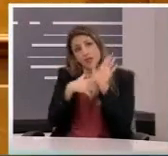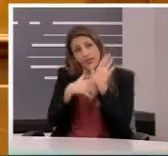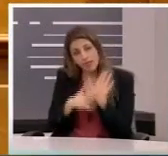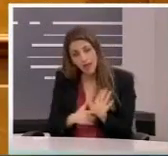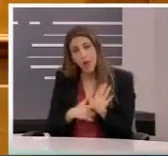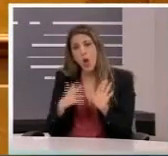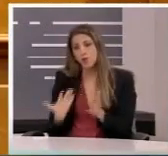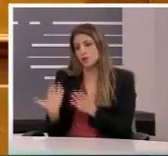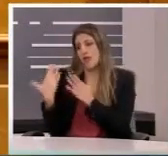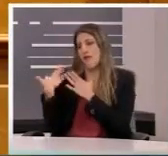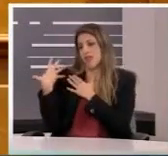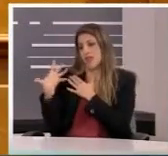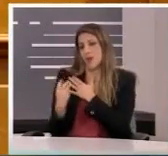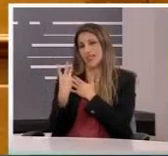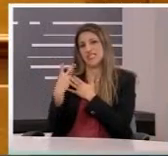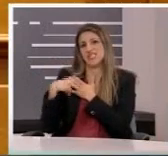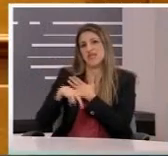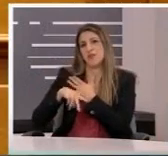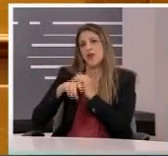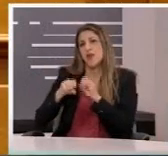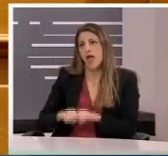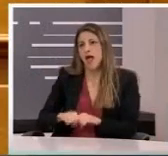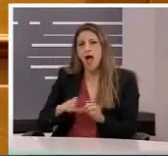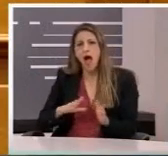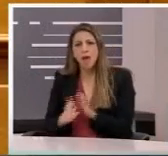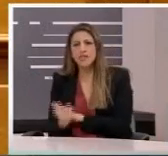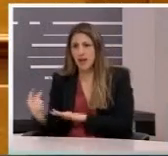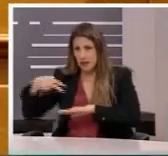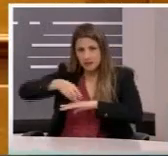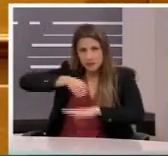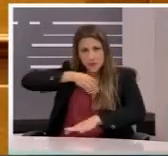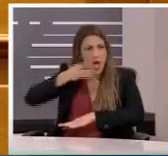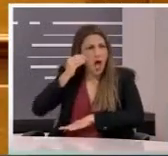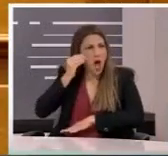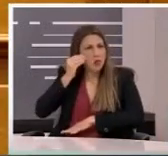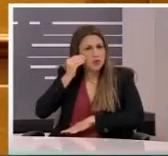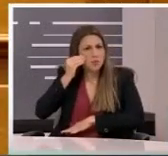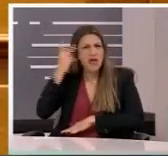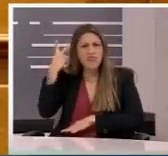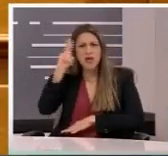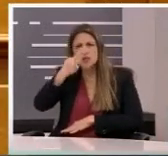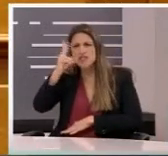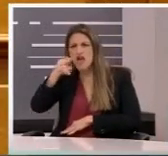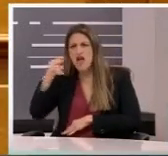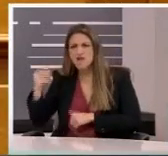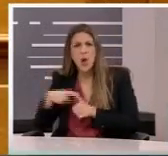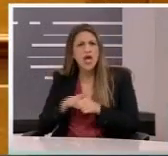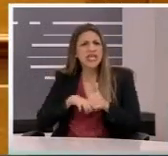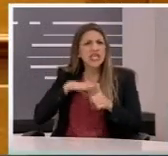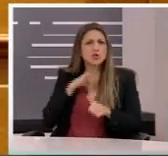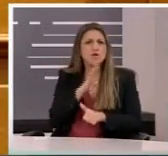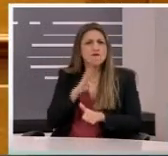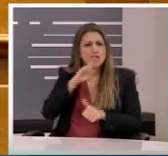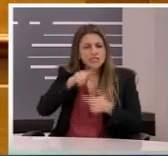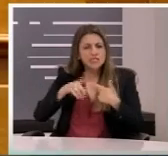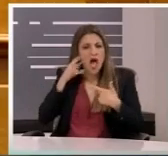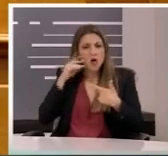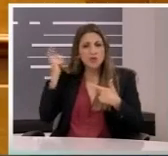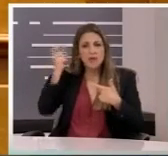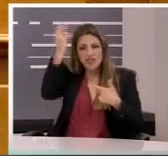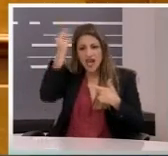απόδοση ποινικών ευθυνών στους τρεις υπουργούς. Τι ακούσαμε σήμερα? Ακούσαμε για τον κύριο Βίζερ και τα 200 δισεκατομμύρια του, ακούσαμε για τα